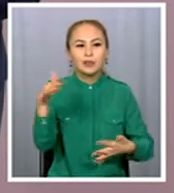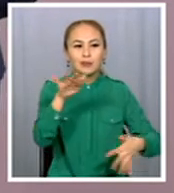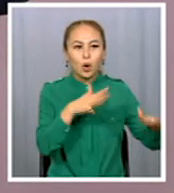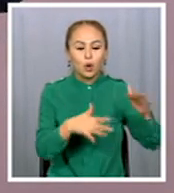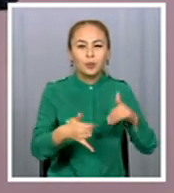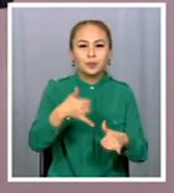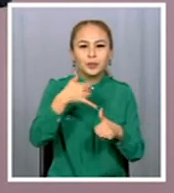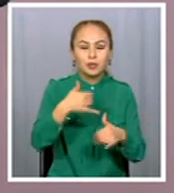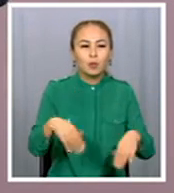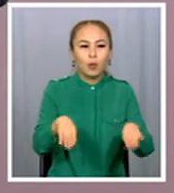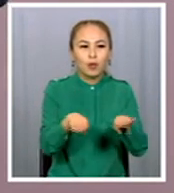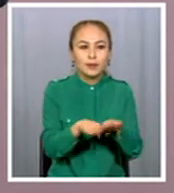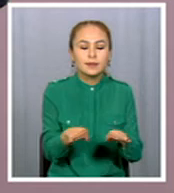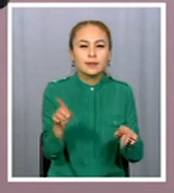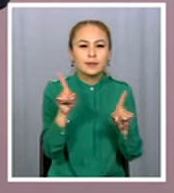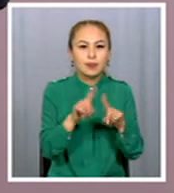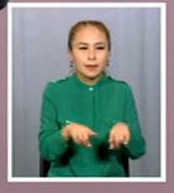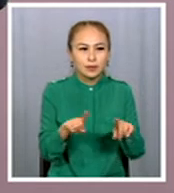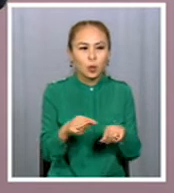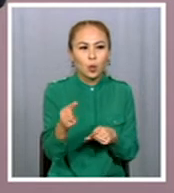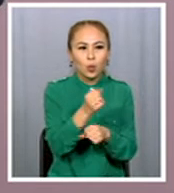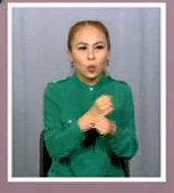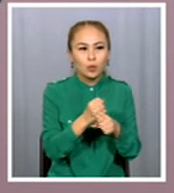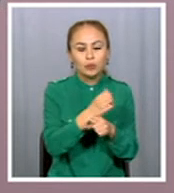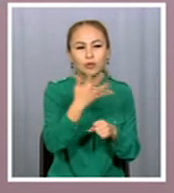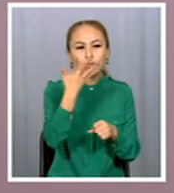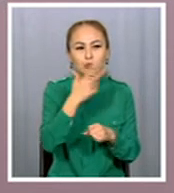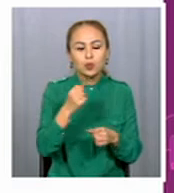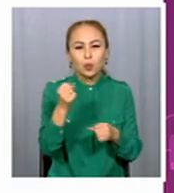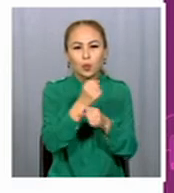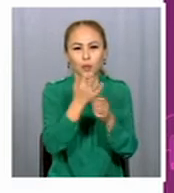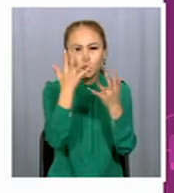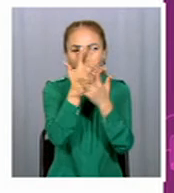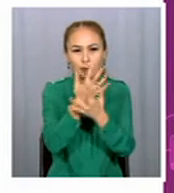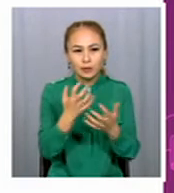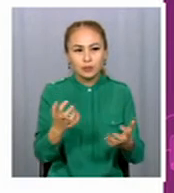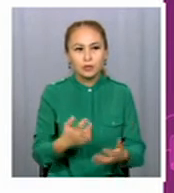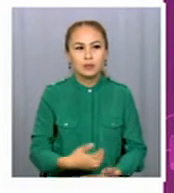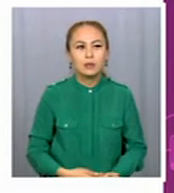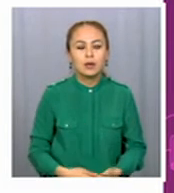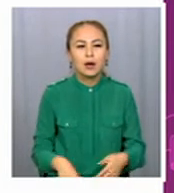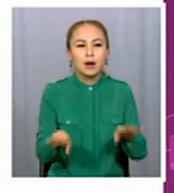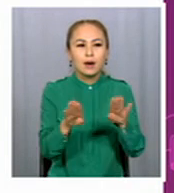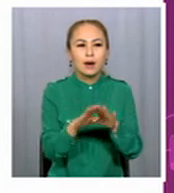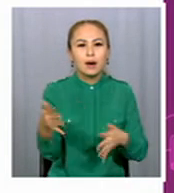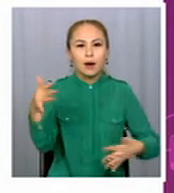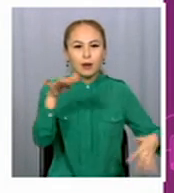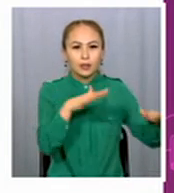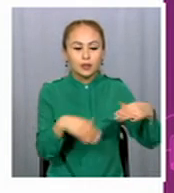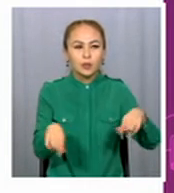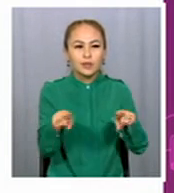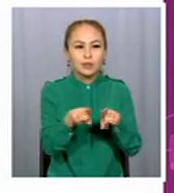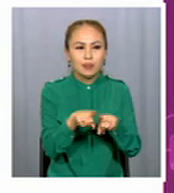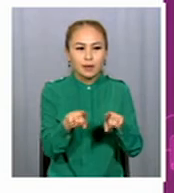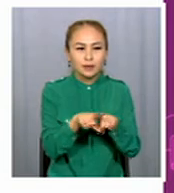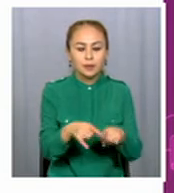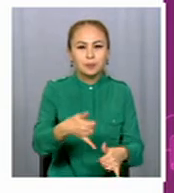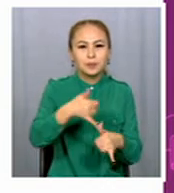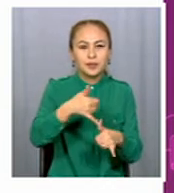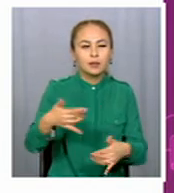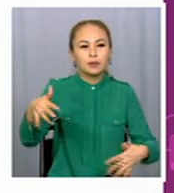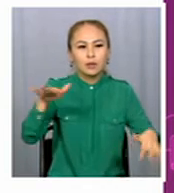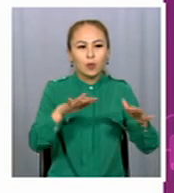болған сайын қоңыр түс қоюлана түседі. Алатау сияқты биік